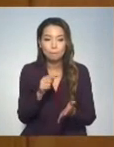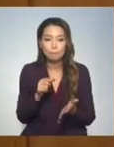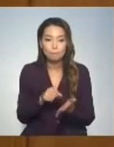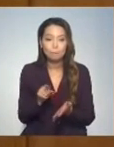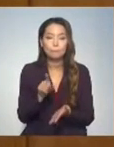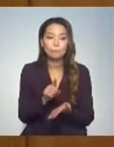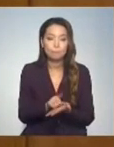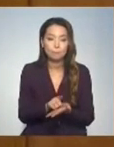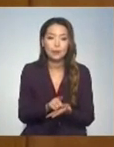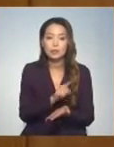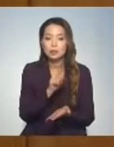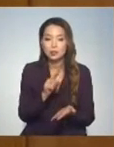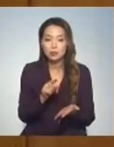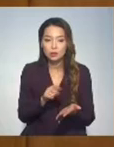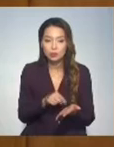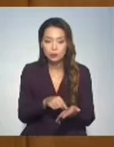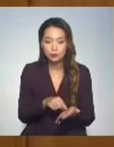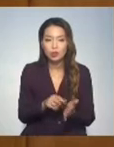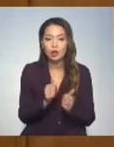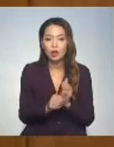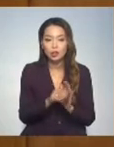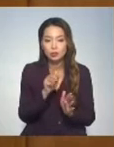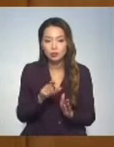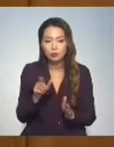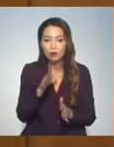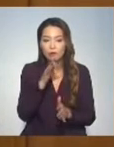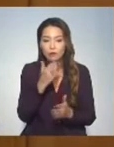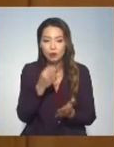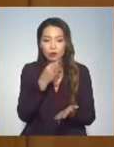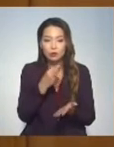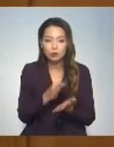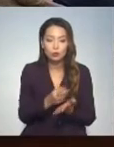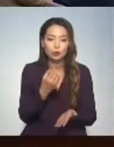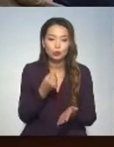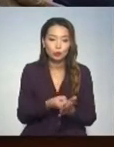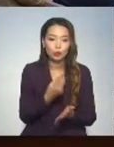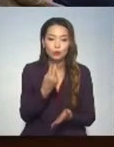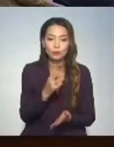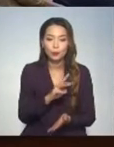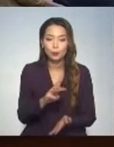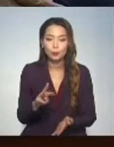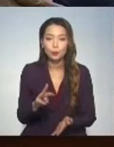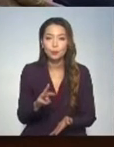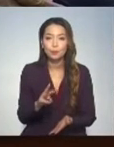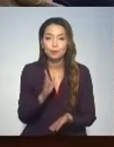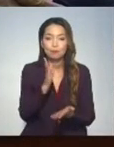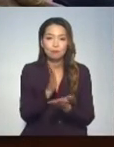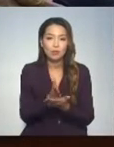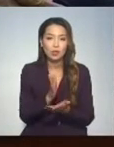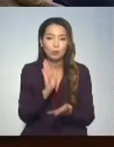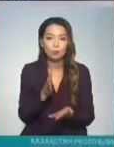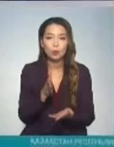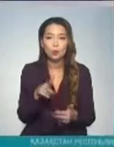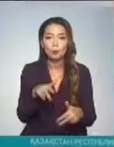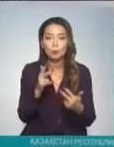будет задано каждому кандидату. Время, предусмотренное на ответ, до 2 минут. Трансляция состоится в прямом